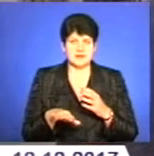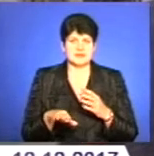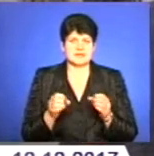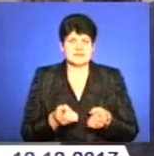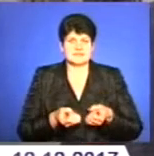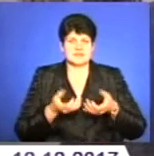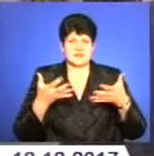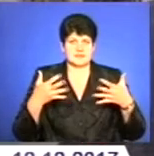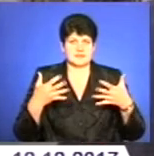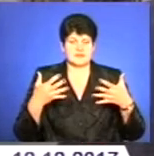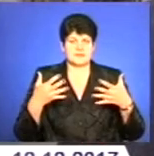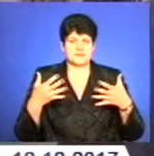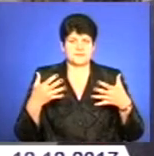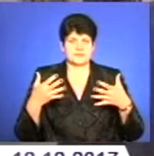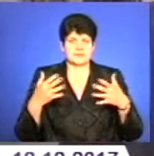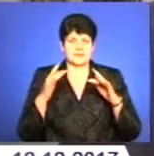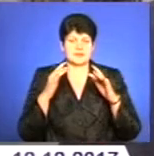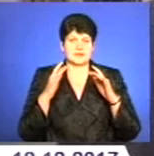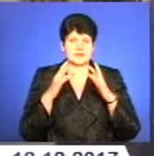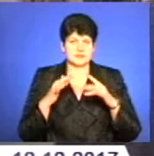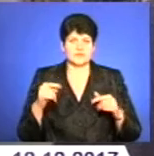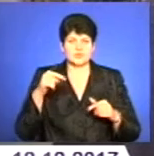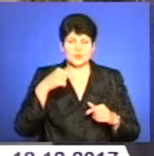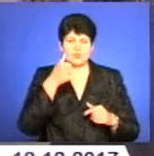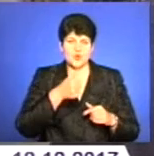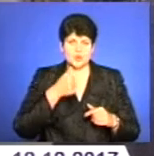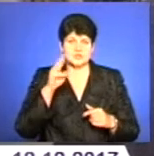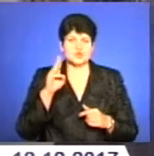ялинки. Цьогоріч шопка буде